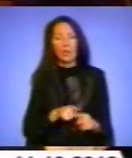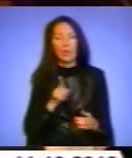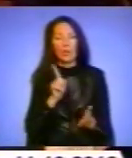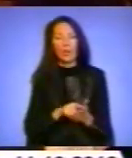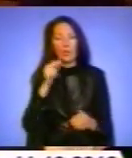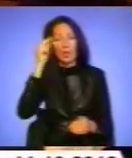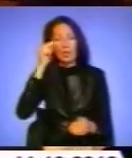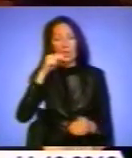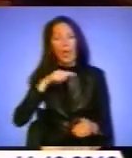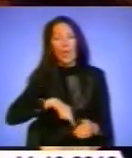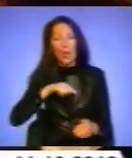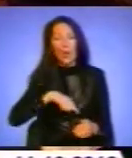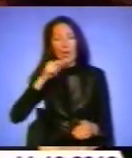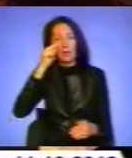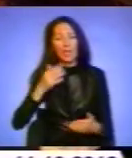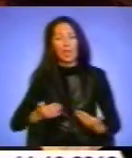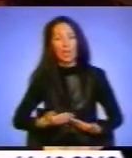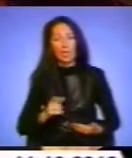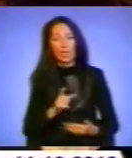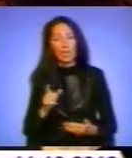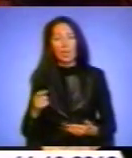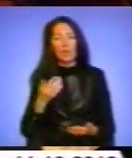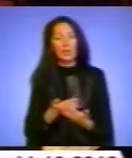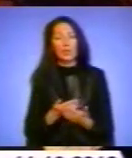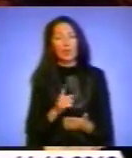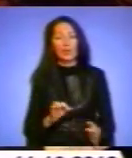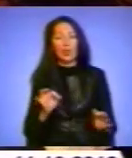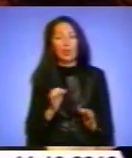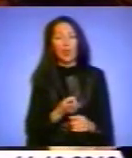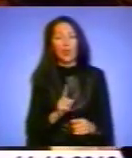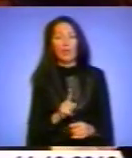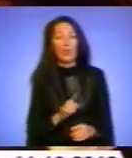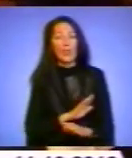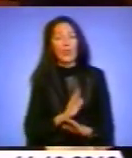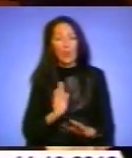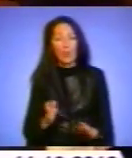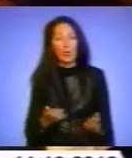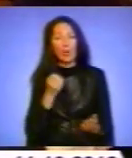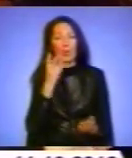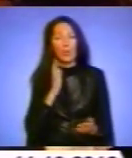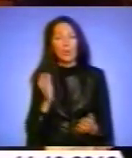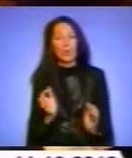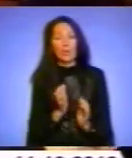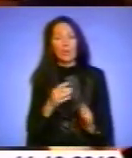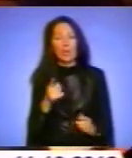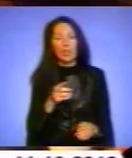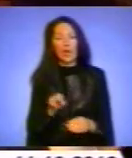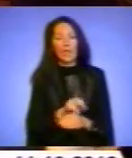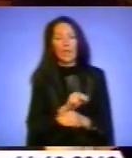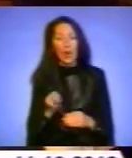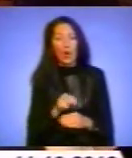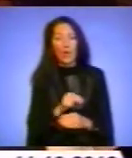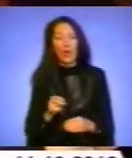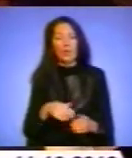вчити жити цих дітей. Але мені здається, що нічого в цьому не буде, якщо ми будемо піклуватися про їхнє виховання і допомагати в навчанні.